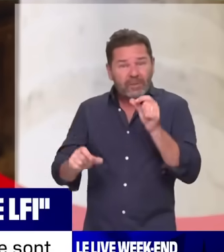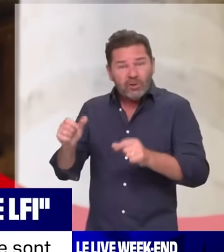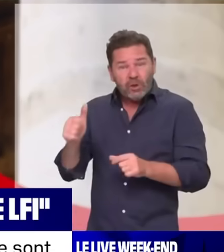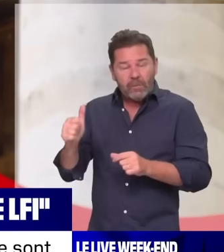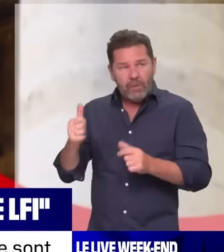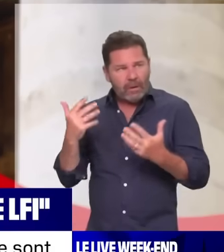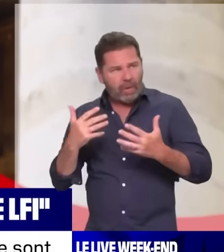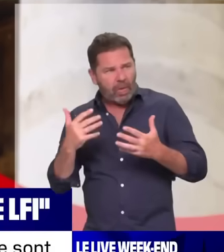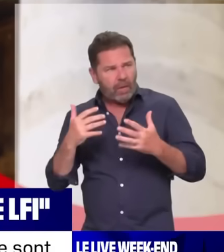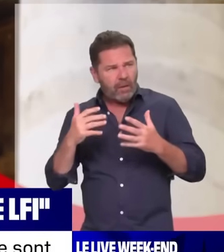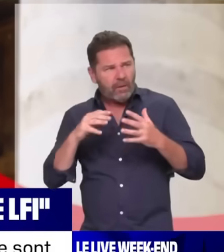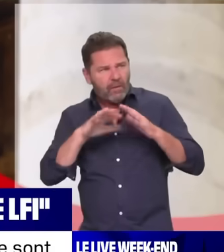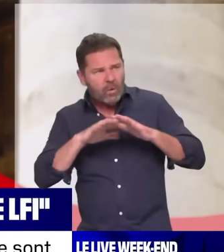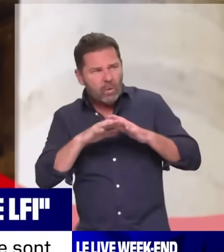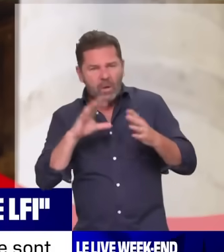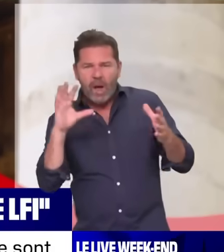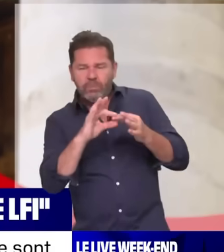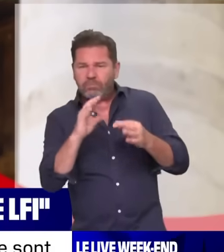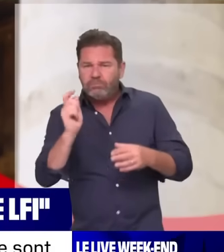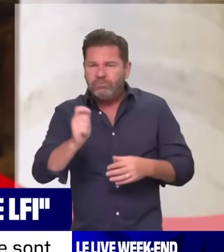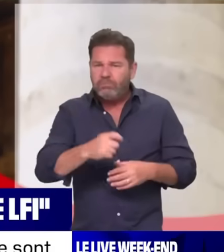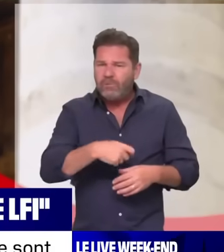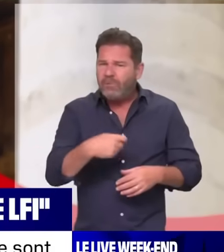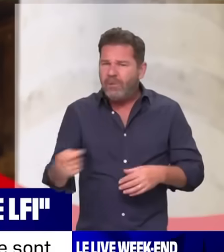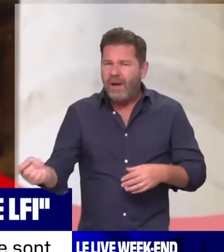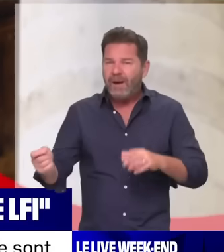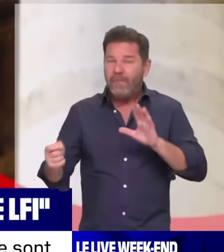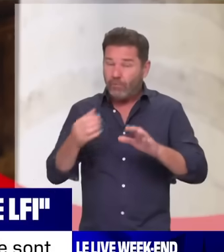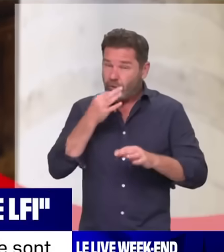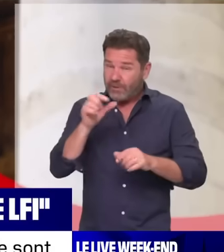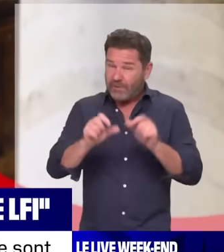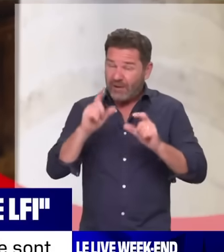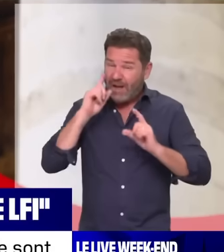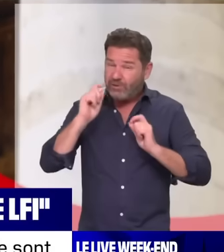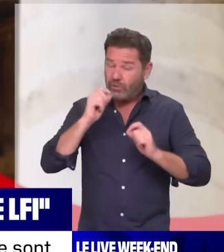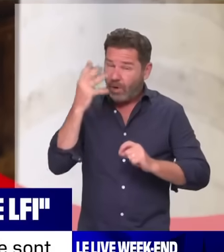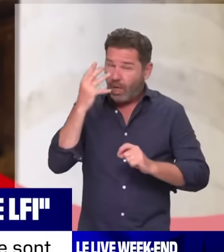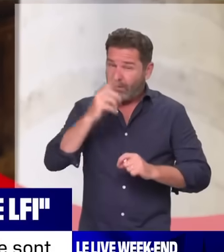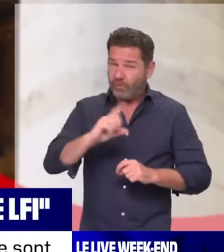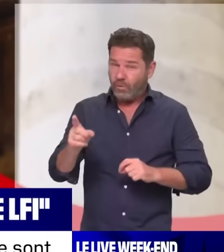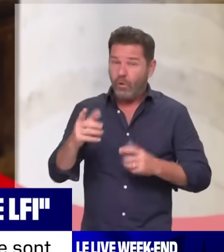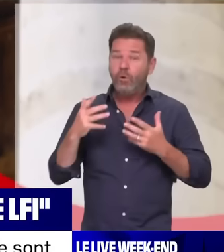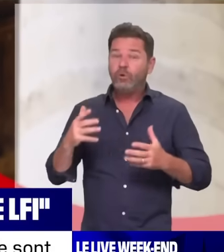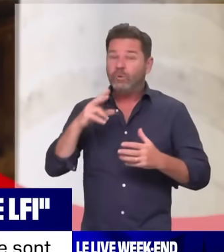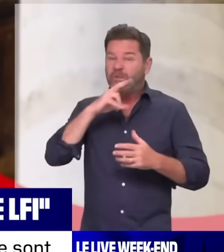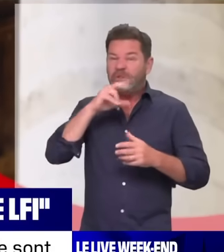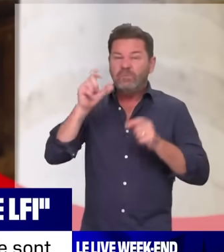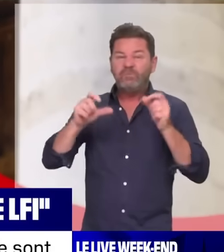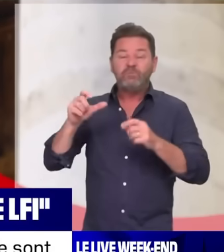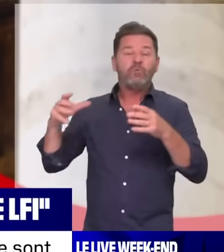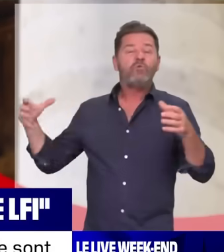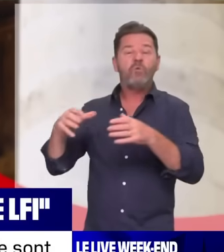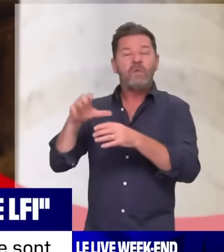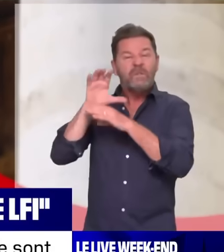c'est pas très clair il faut pas s'aller avec eux je veux dire aux gens ne vous trompez pas aujourd'hui l'antisémitisme a été construite comme une